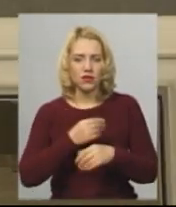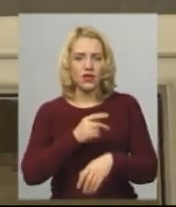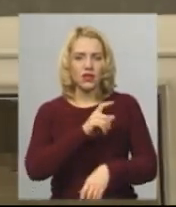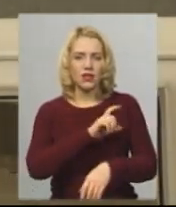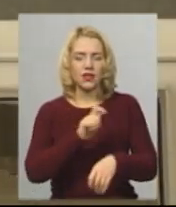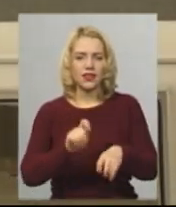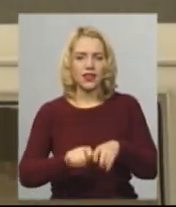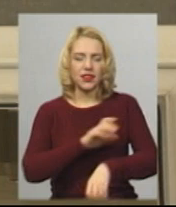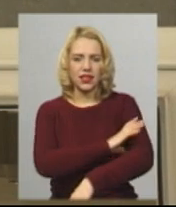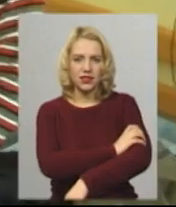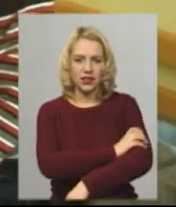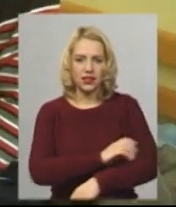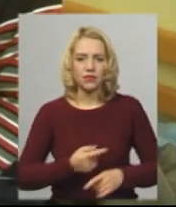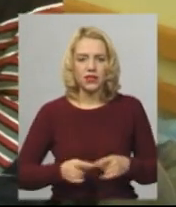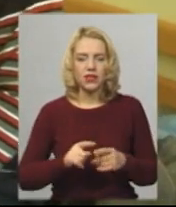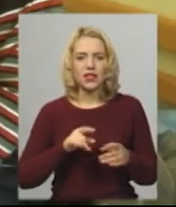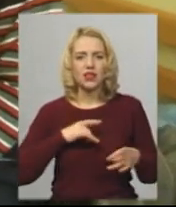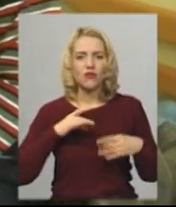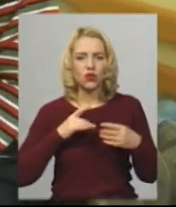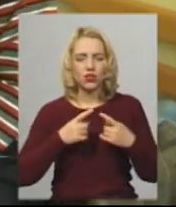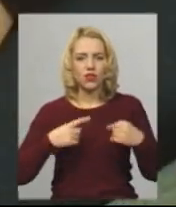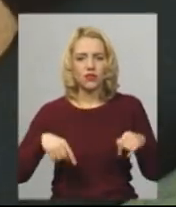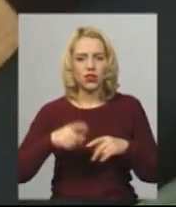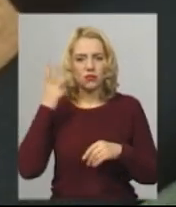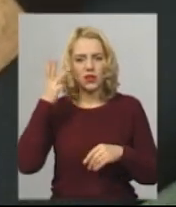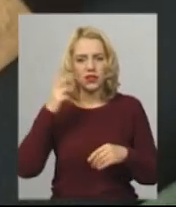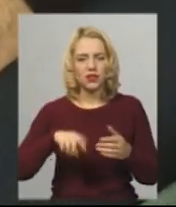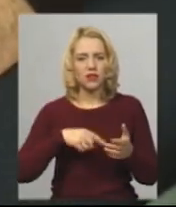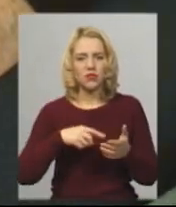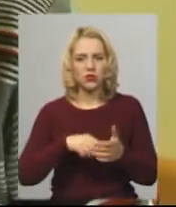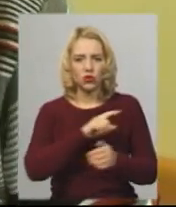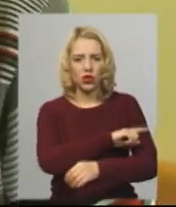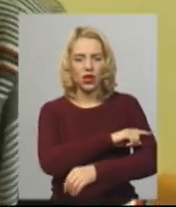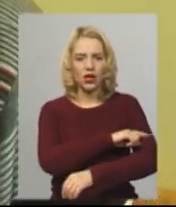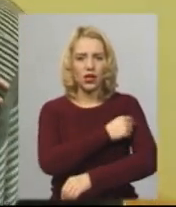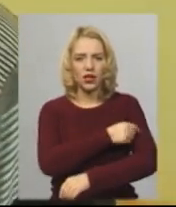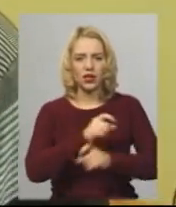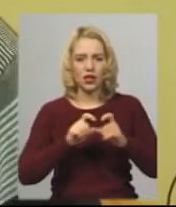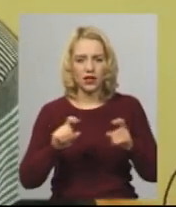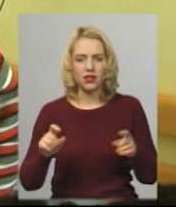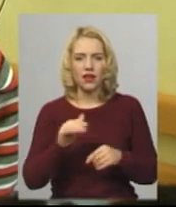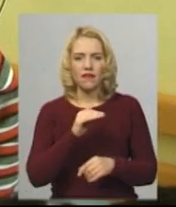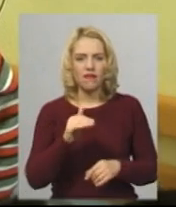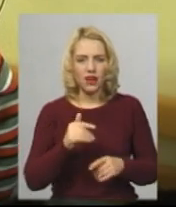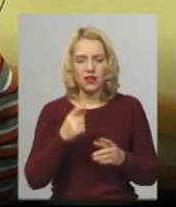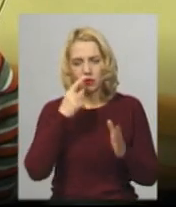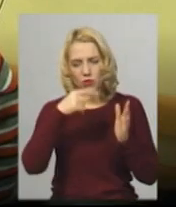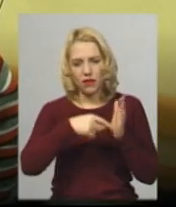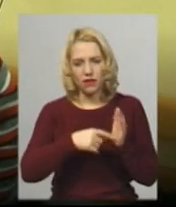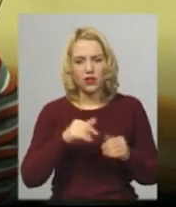неврологічне відділення номер 1 Хмельницької міської лікарні. Фелікс Біляк потрапив сюди з інсультом. Наразі у нього вповільнена мова.